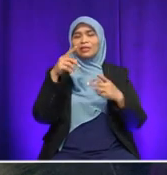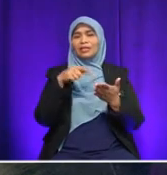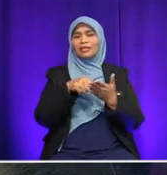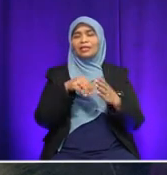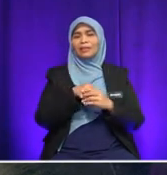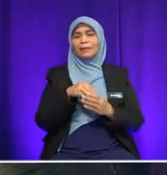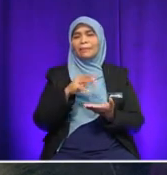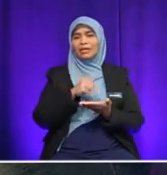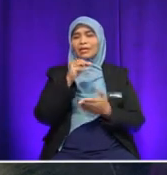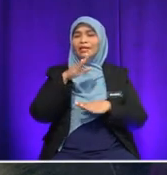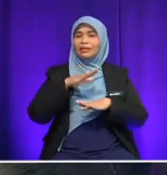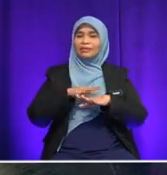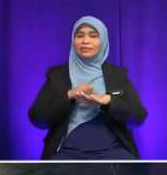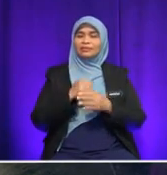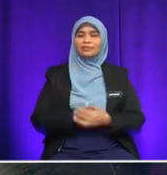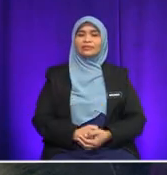Menengah Atas.